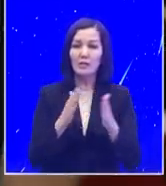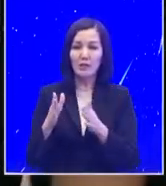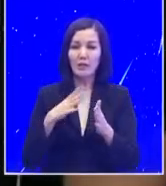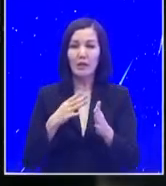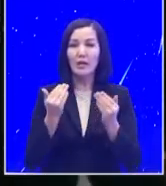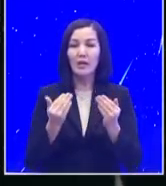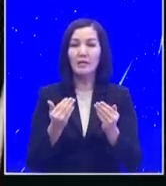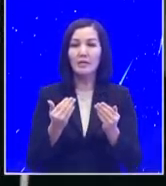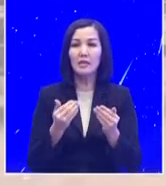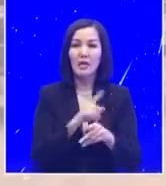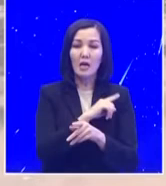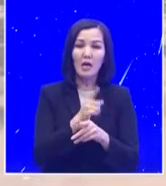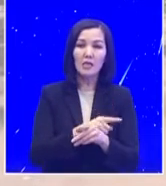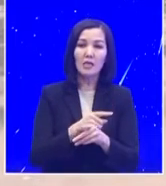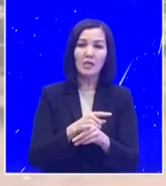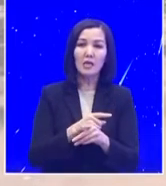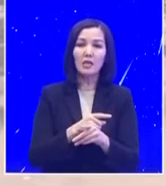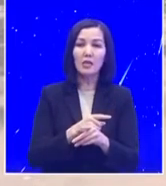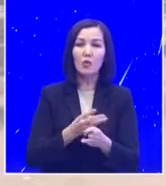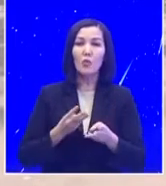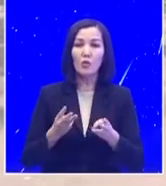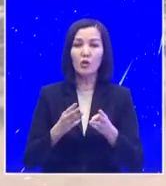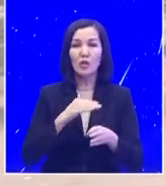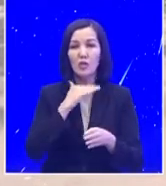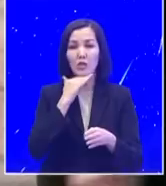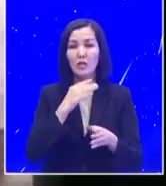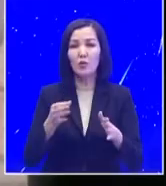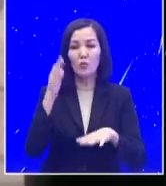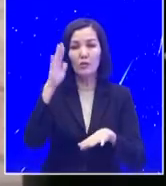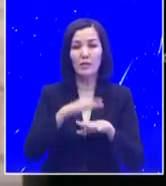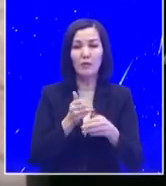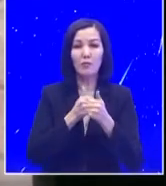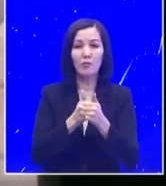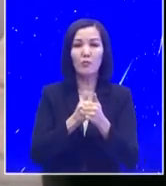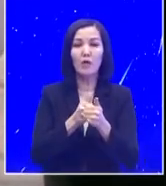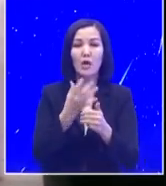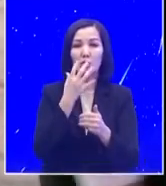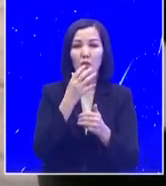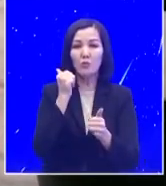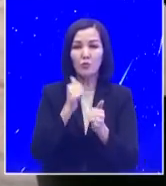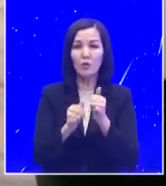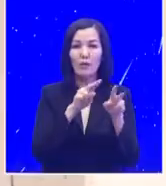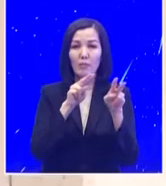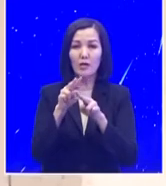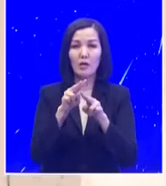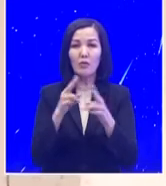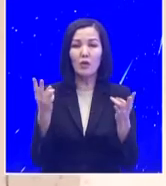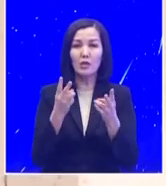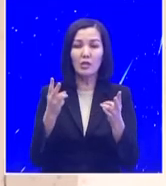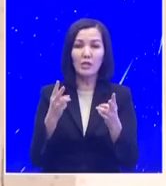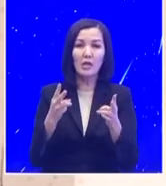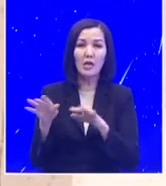басшылығы. Қатты сұйық отын қоры да жеткілікті деп отыр. Облыс әкімінің орынбасары жылуды ұдайы бақылауда ұстап, тиісті